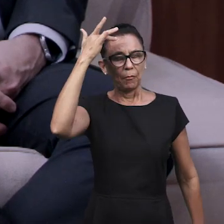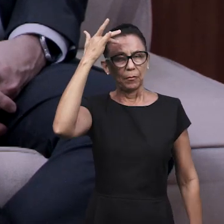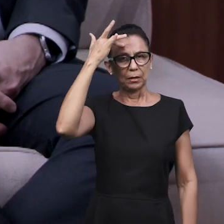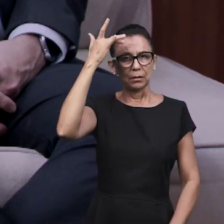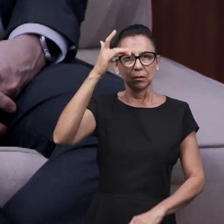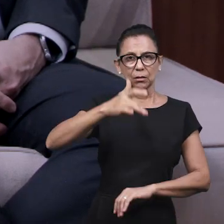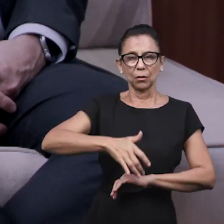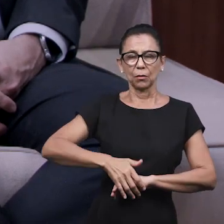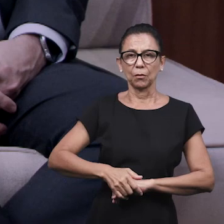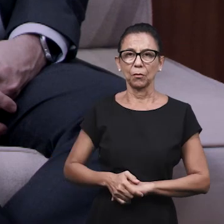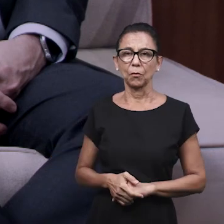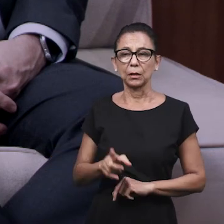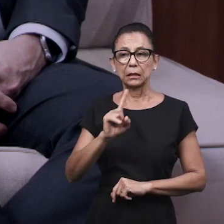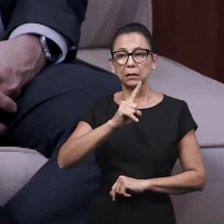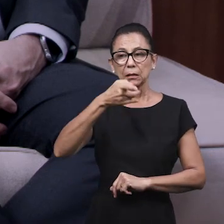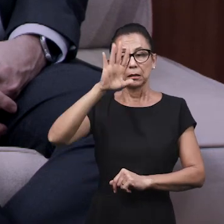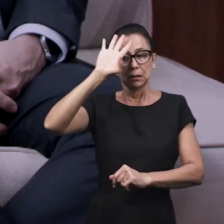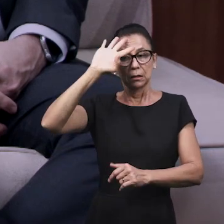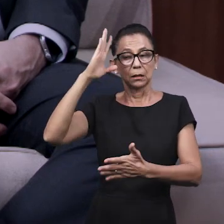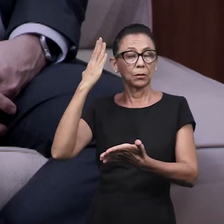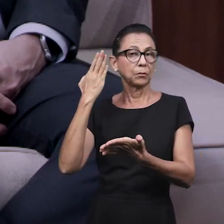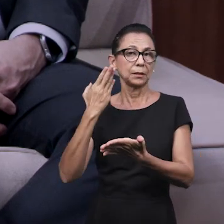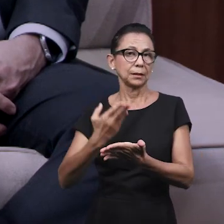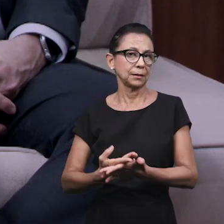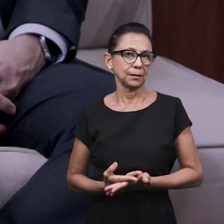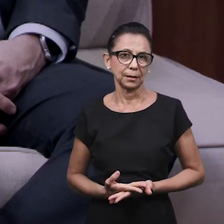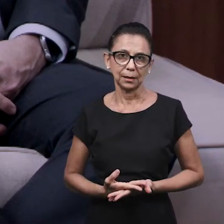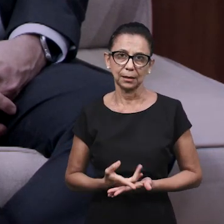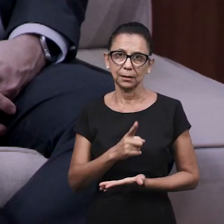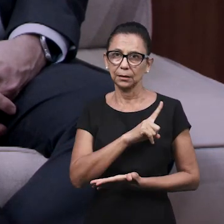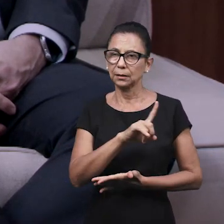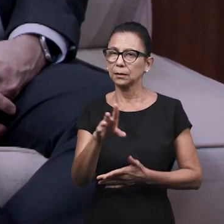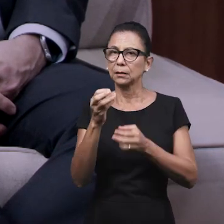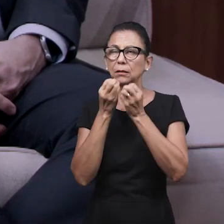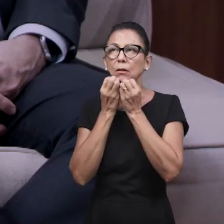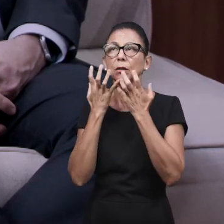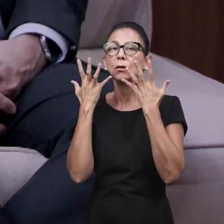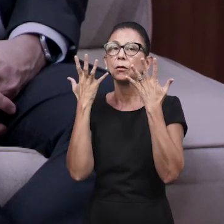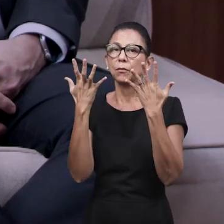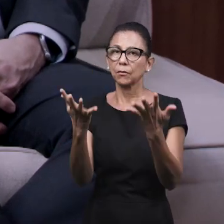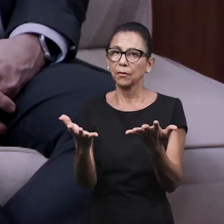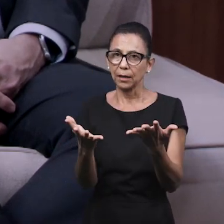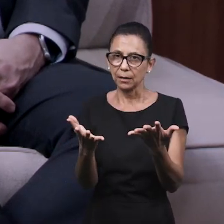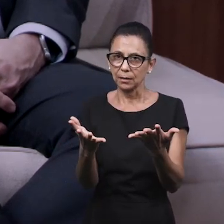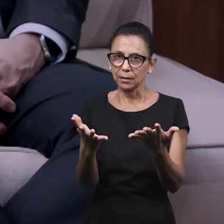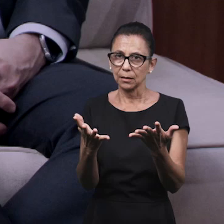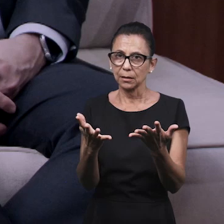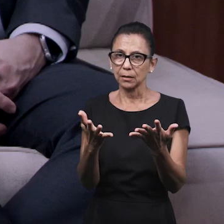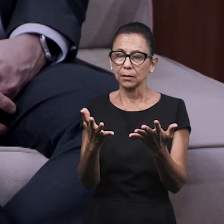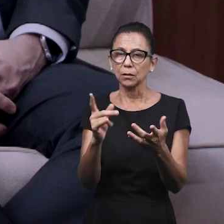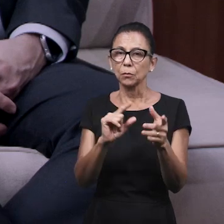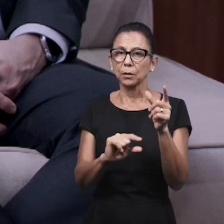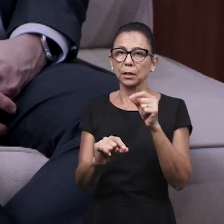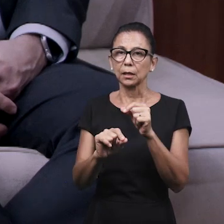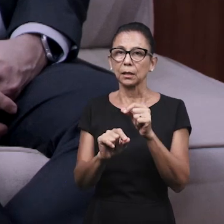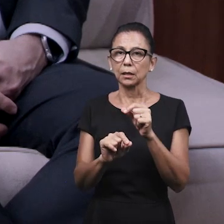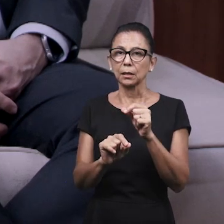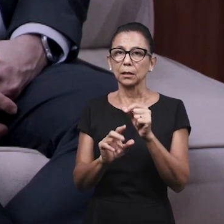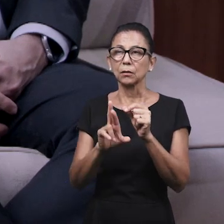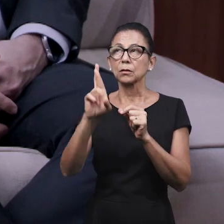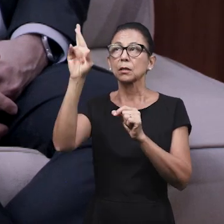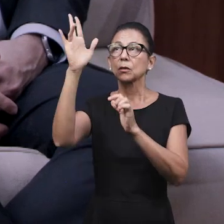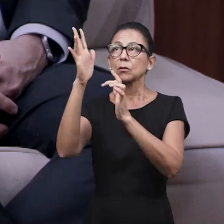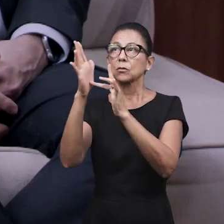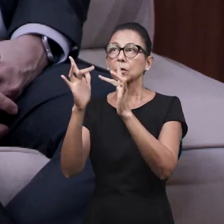reconnaît, ne croit pas et ne confesse pas que le Seigneur Jésus est venu au